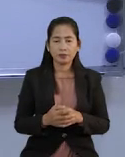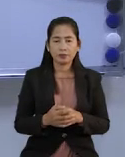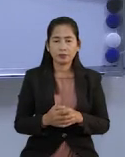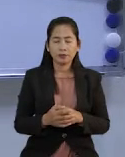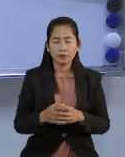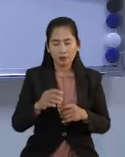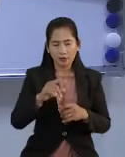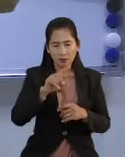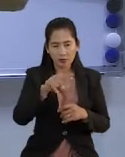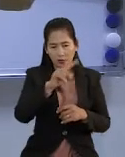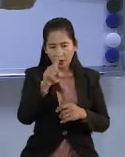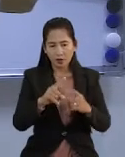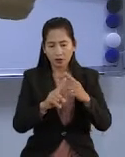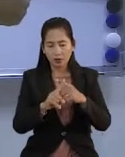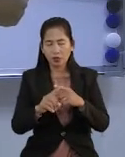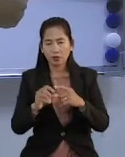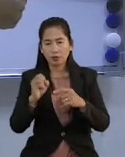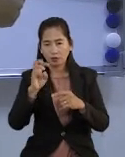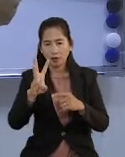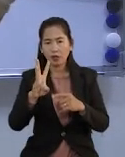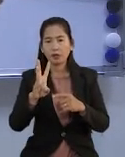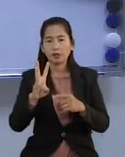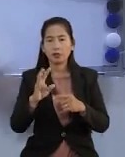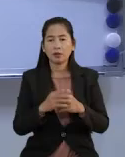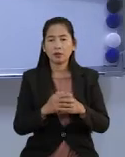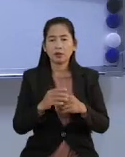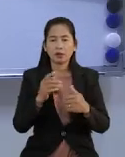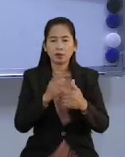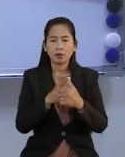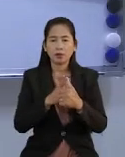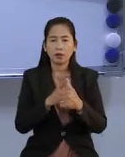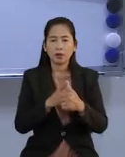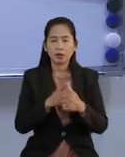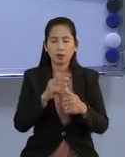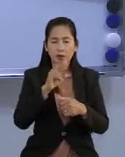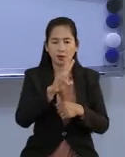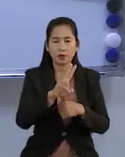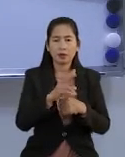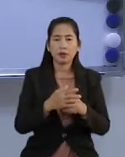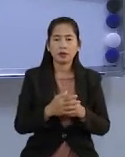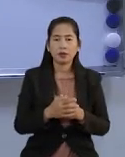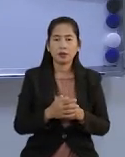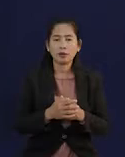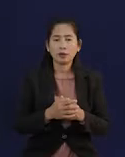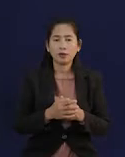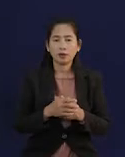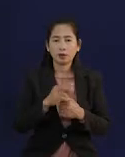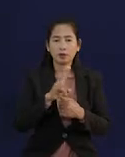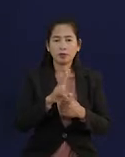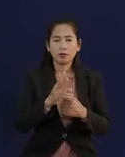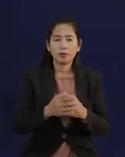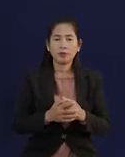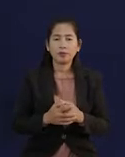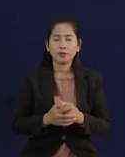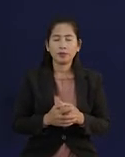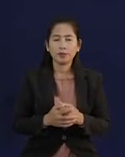Kế xua rốt hai côn bay đầm bồn. Chắc mê tầm bồn kế cứ mê pỉ. Chắc nè, cứ côn nâng mê pỉ.